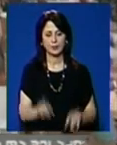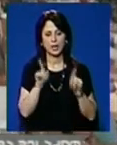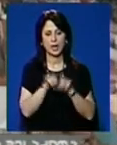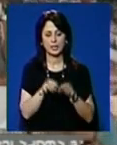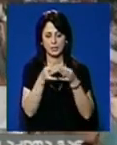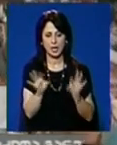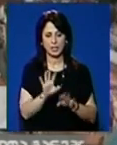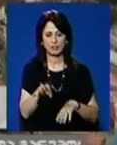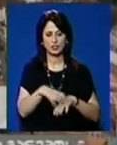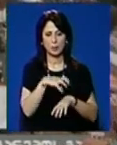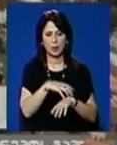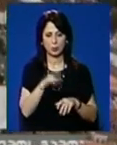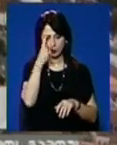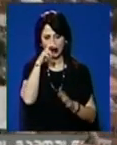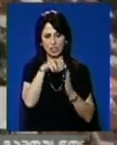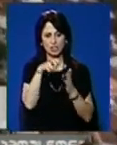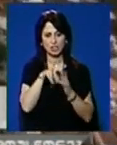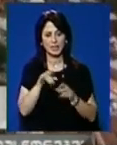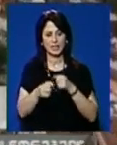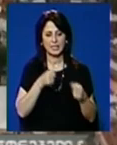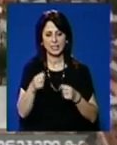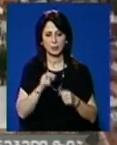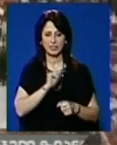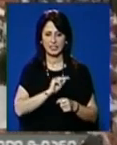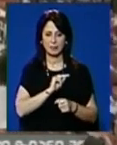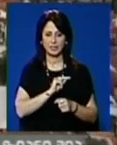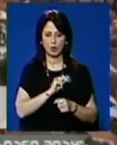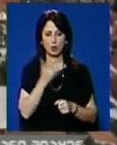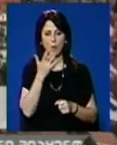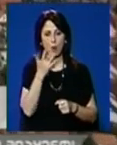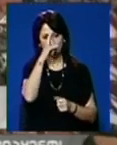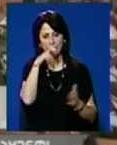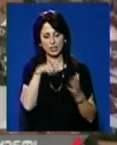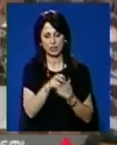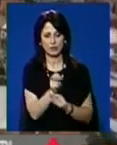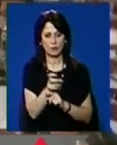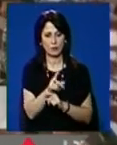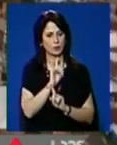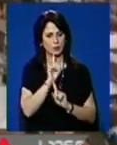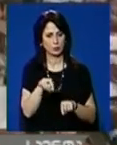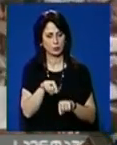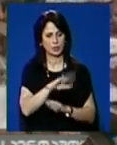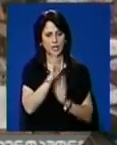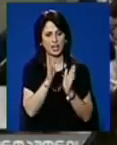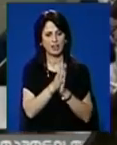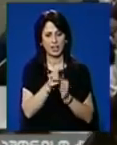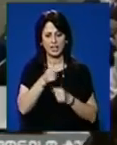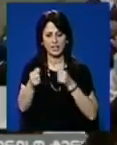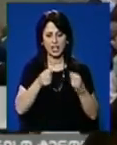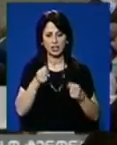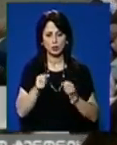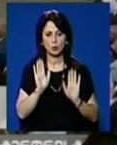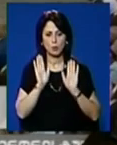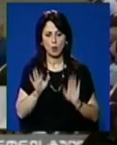ასევე არ დაუშვებ პარტიული ნიშნით ადამიანების დასაქმებას და სამსახურიდან პოლიტიკური ნიშნით გათავისუფლებას. ყველა დანიშნვა და